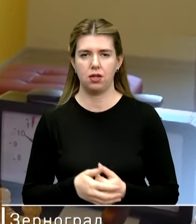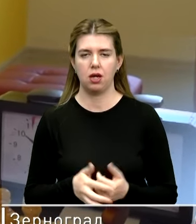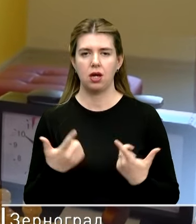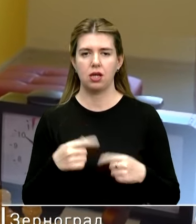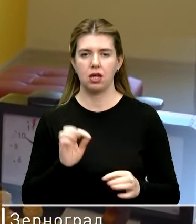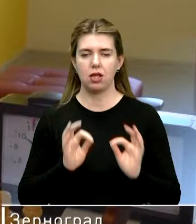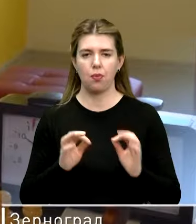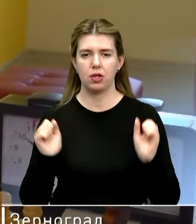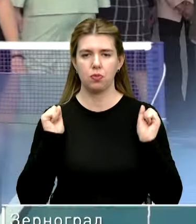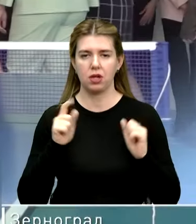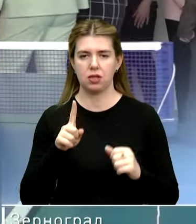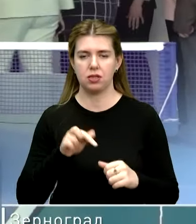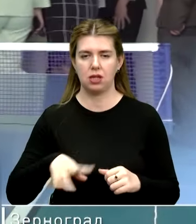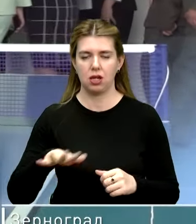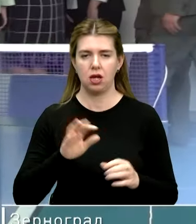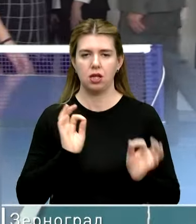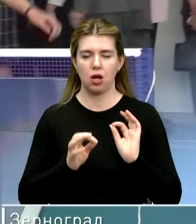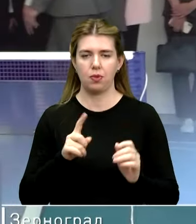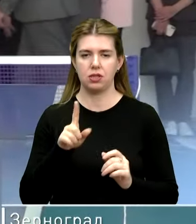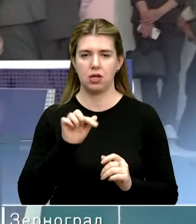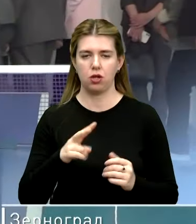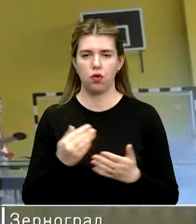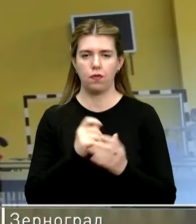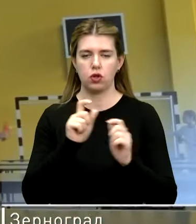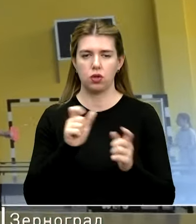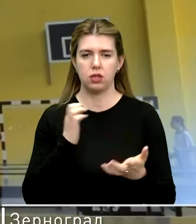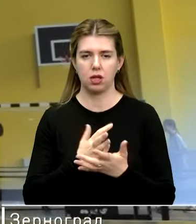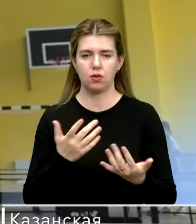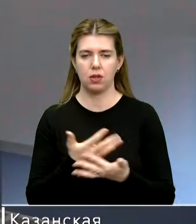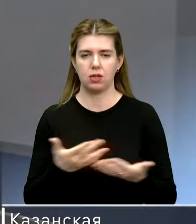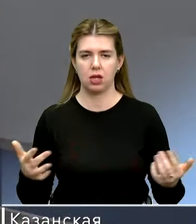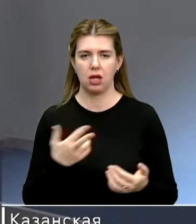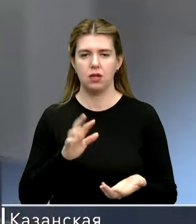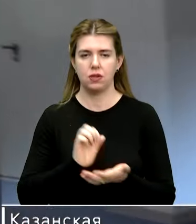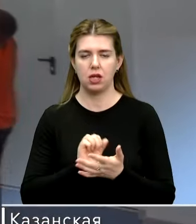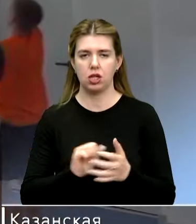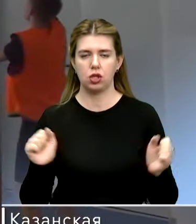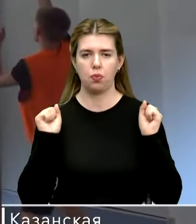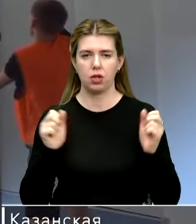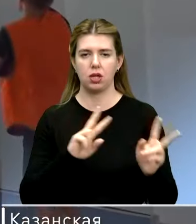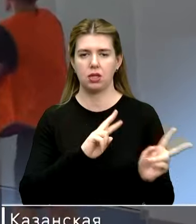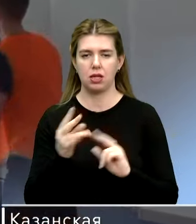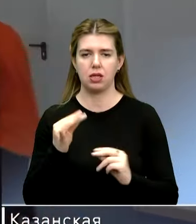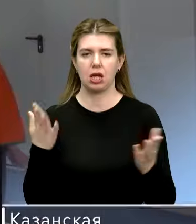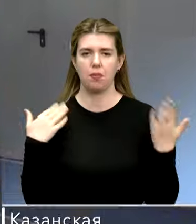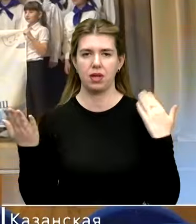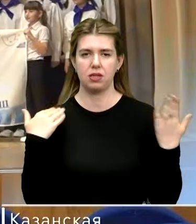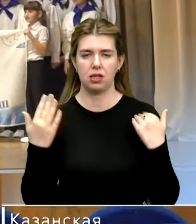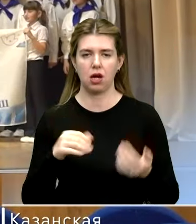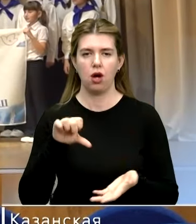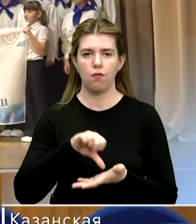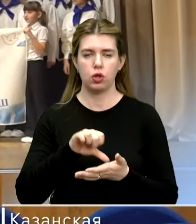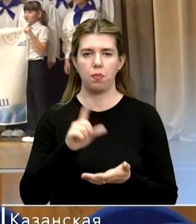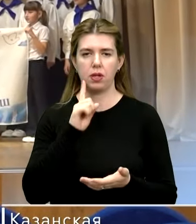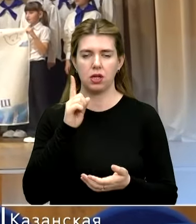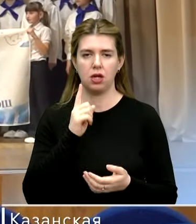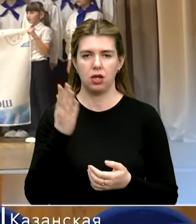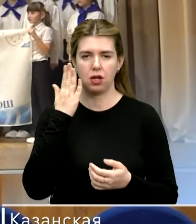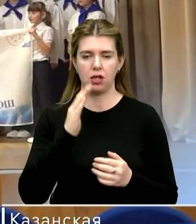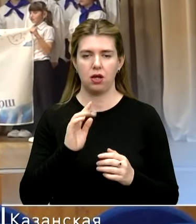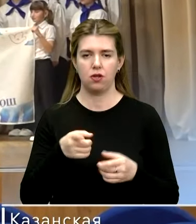где нормальные спортзалы. Нормальных залов в новой школе сразу несколько для занятий спортом, танцами и гимнастикой. Выступать молодые